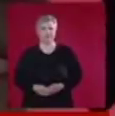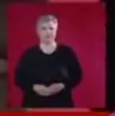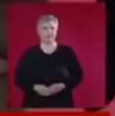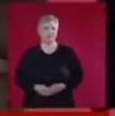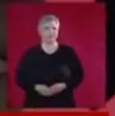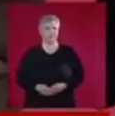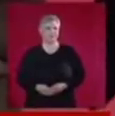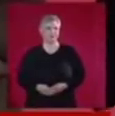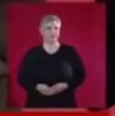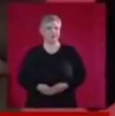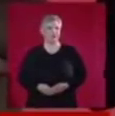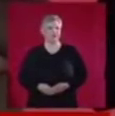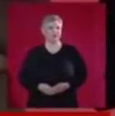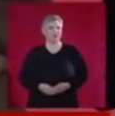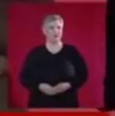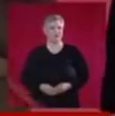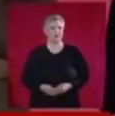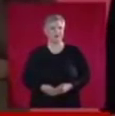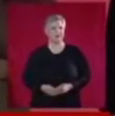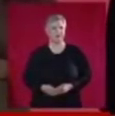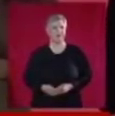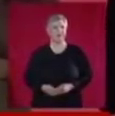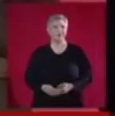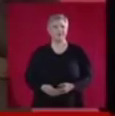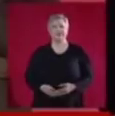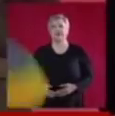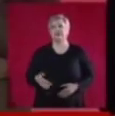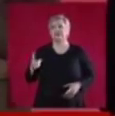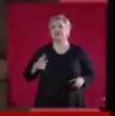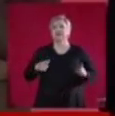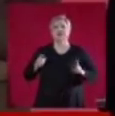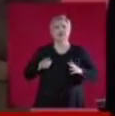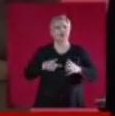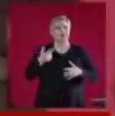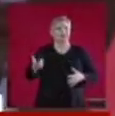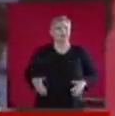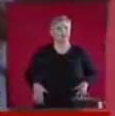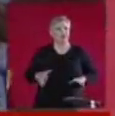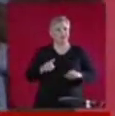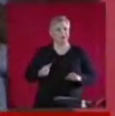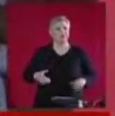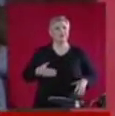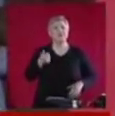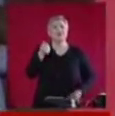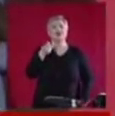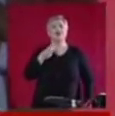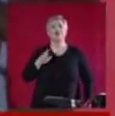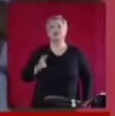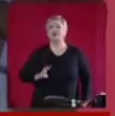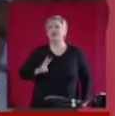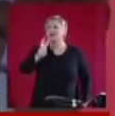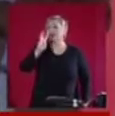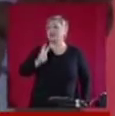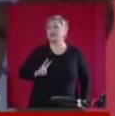ευχαριστούμε τώρα ορισμένες φορές η μοίρα εκδικείται διότι στον αριθμό 13 στο ψηφοδέλτιο